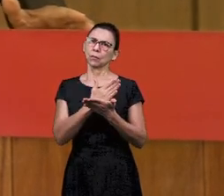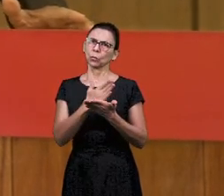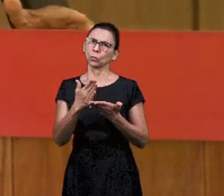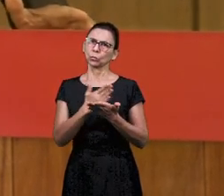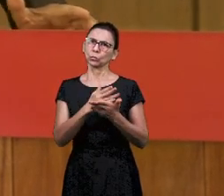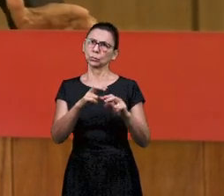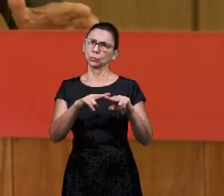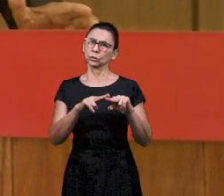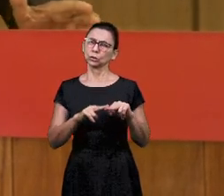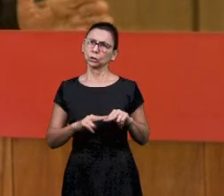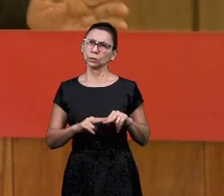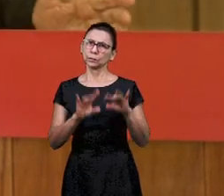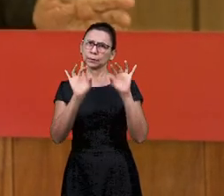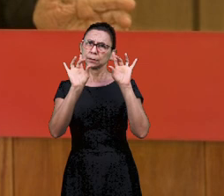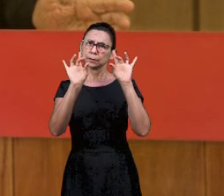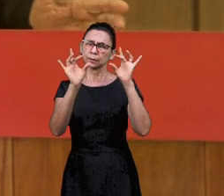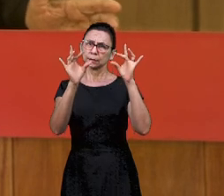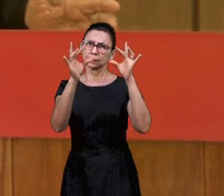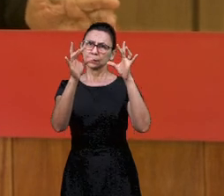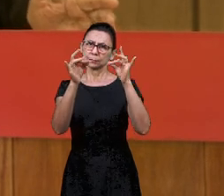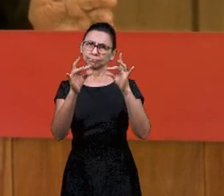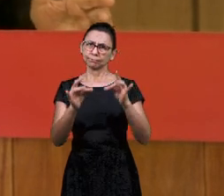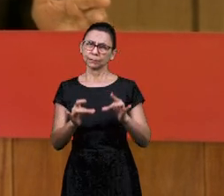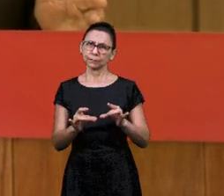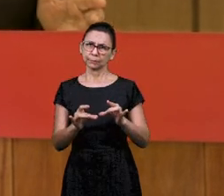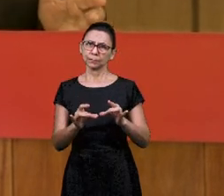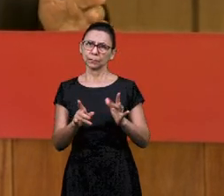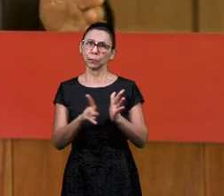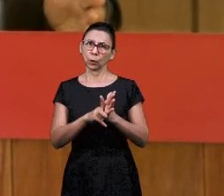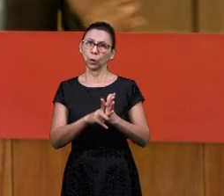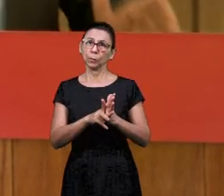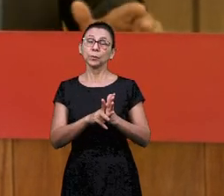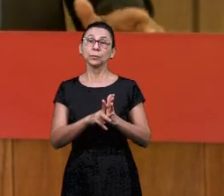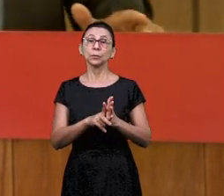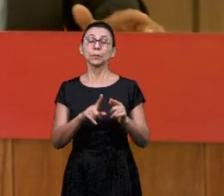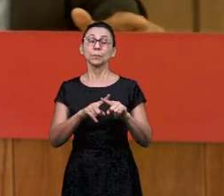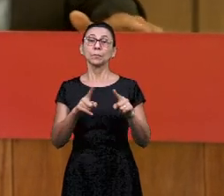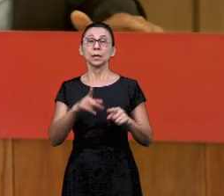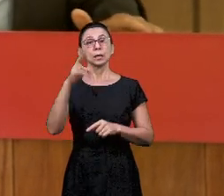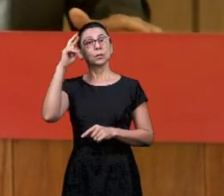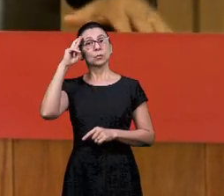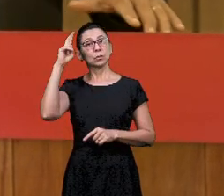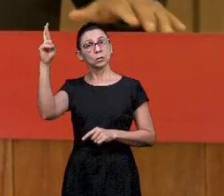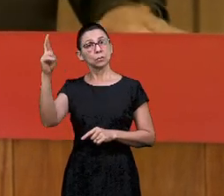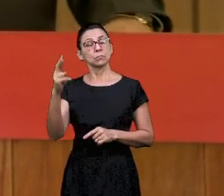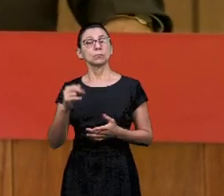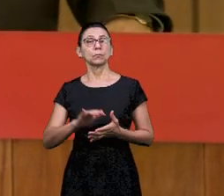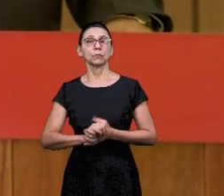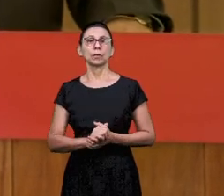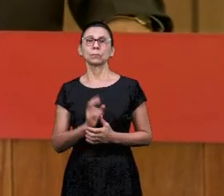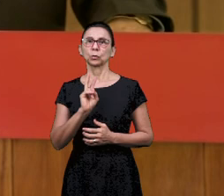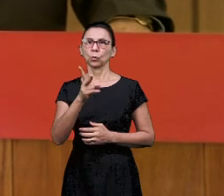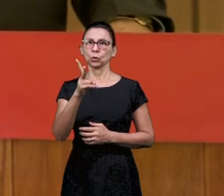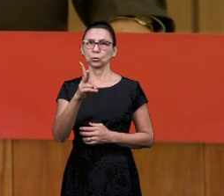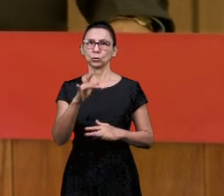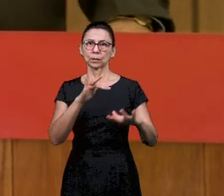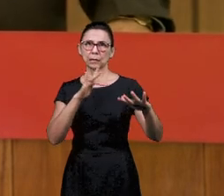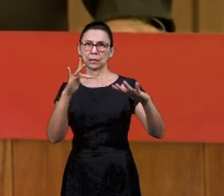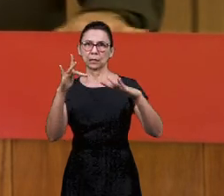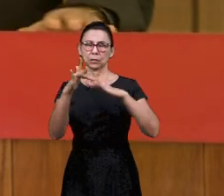en fonction de quelques sujets du moment, vous allez continuer à accéder les réseaux